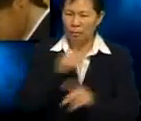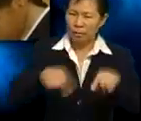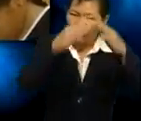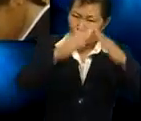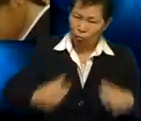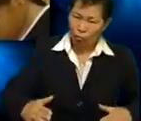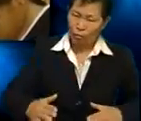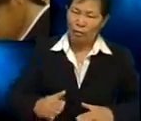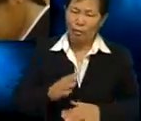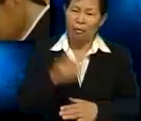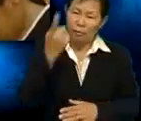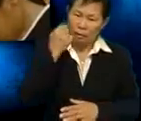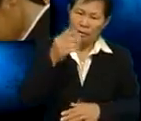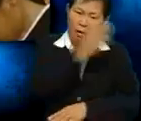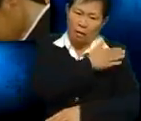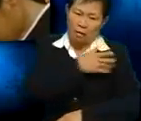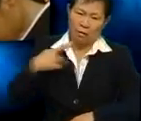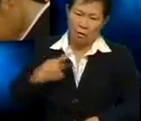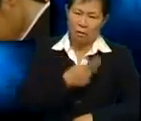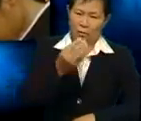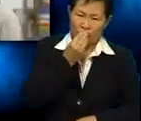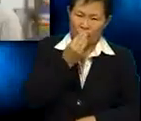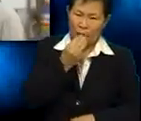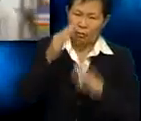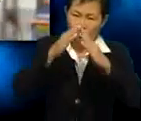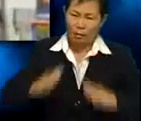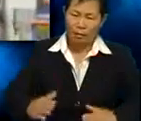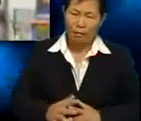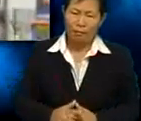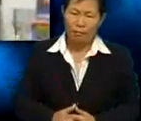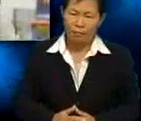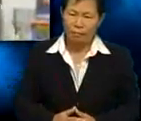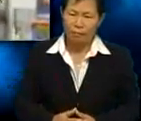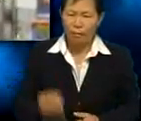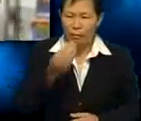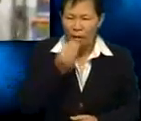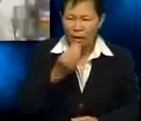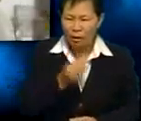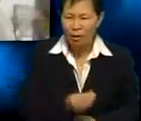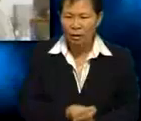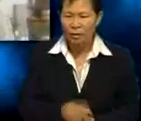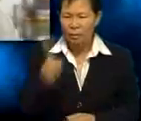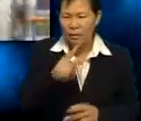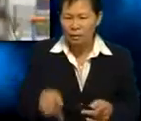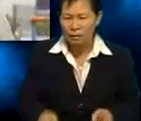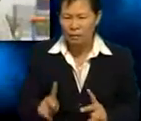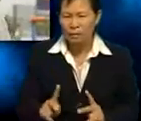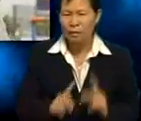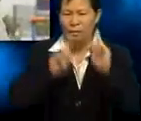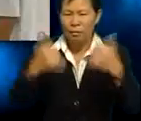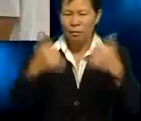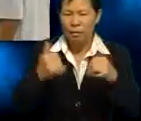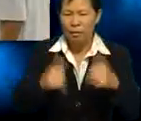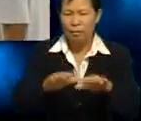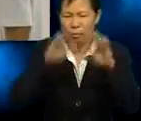rumah Renuka. Tadi dia ajak kita orang makan dekat rumah dia. Ha? Makan? Mana sempat? Saya pergi main bola